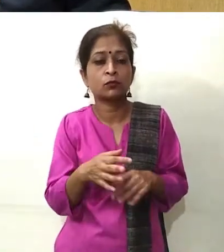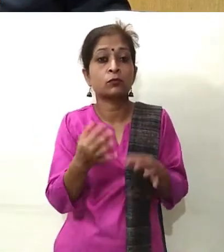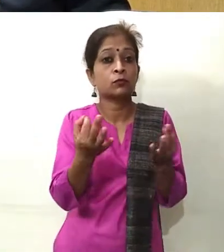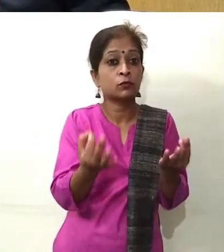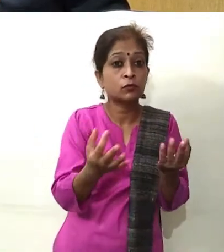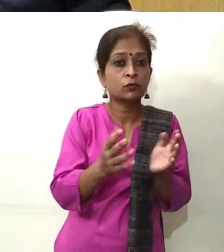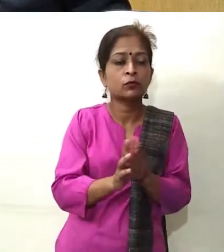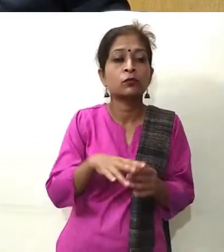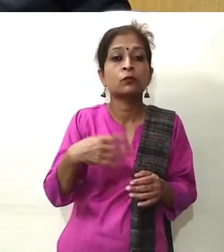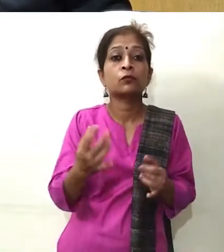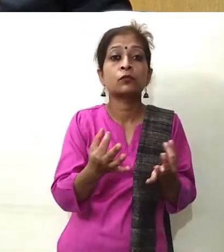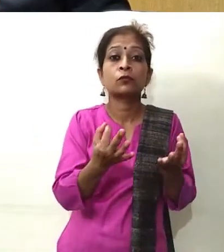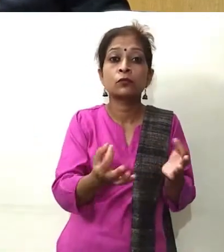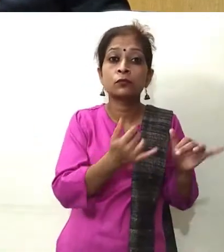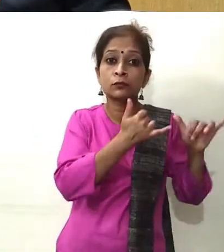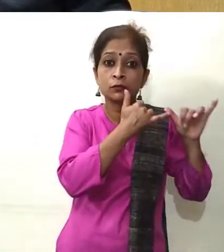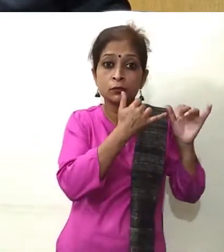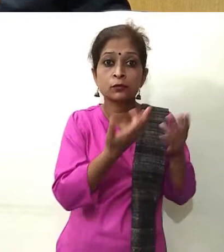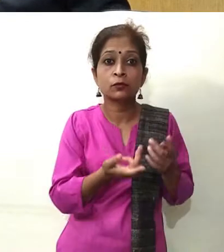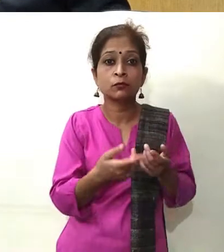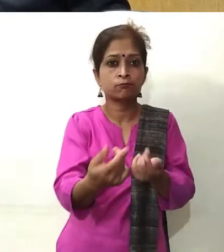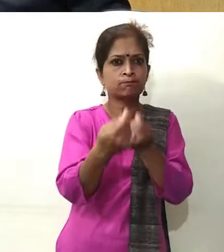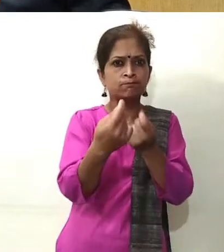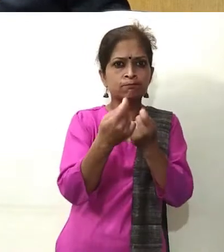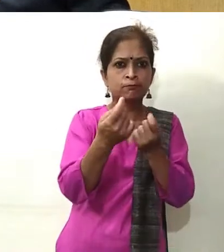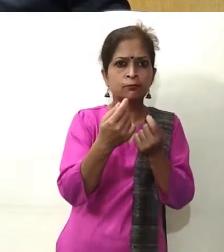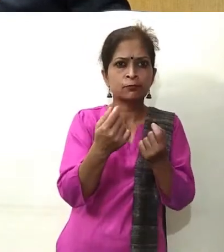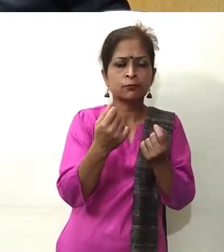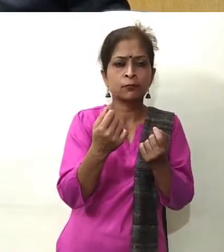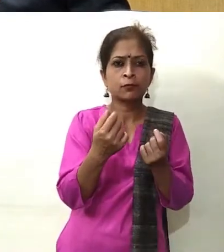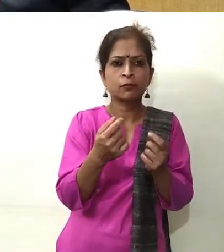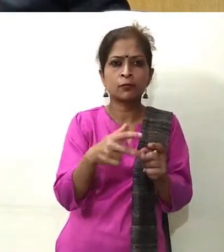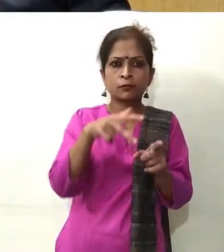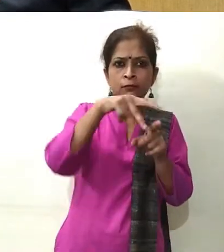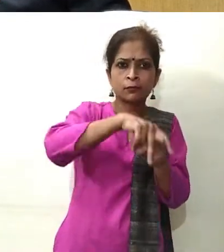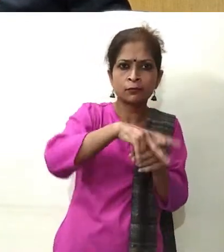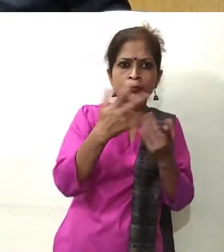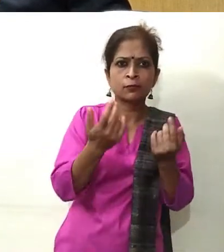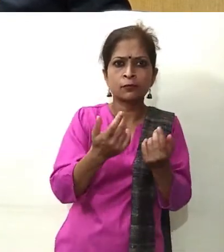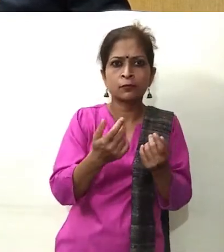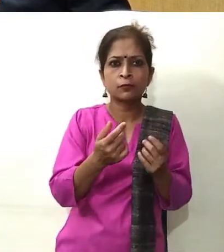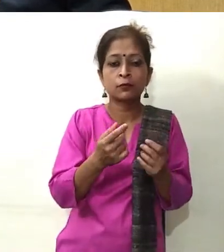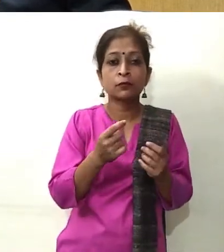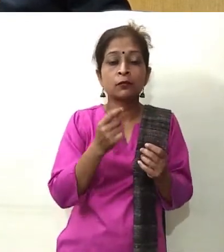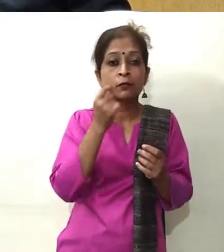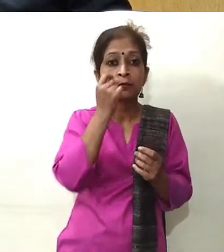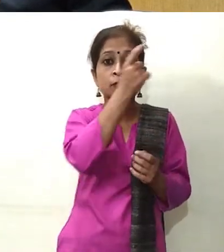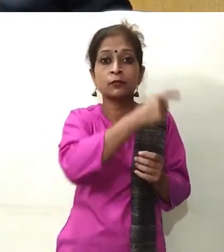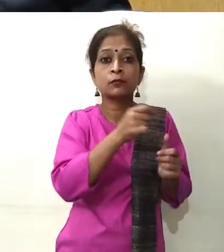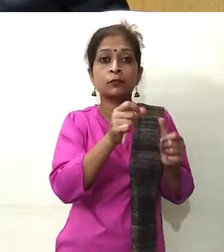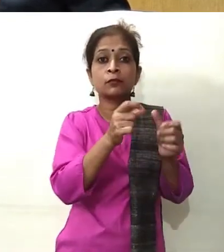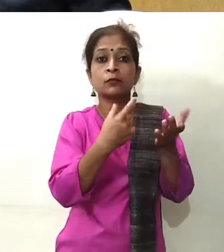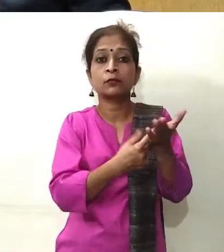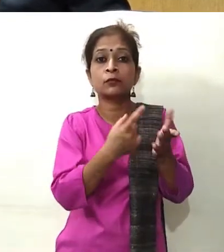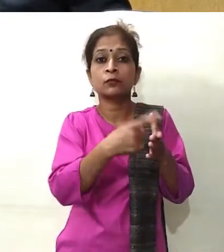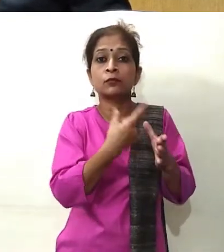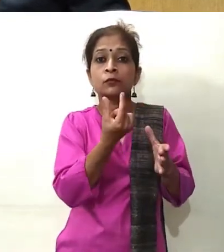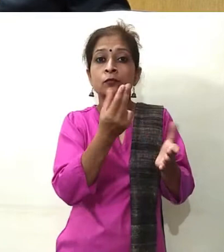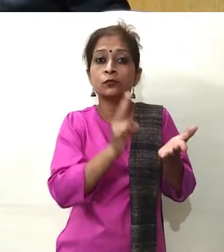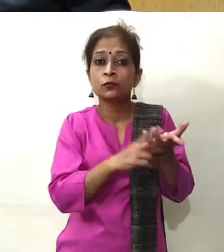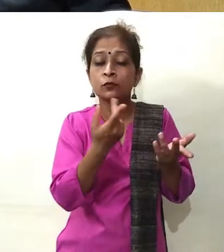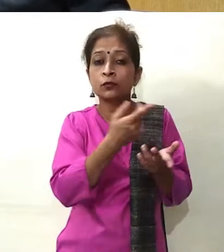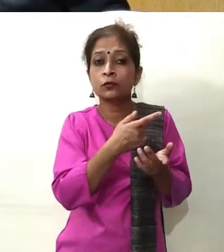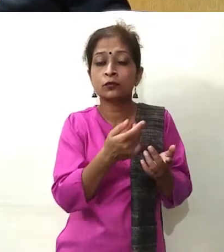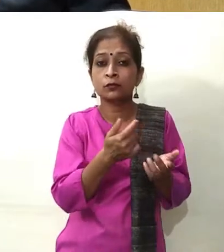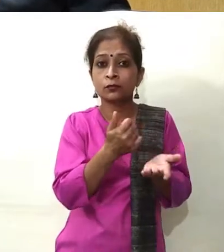बोल रहे हैं तो योगेश्वर कृष्ण जिस रथ पे बैठे थे, जिस रथ के वो सारथी थे, वो रथ ही एक पर्याय है शरीर को और